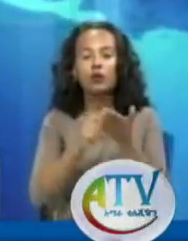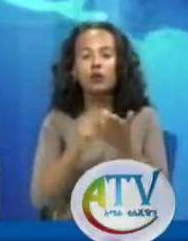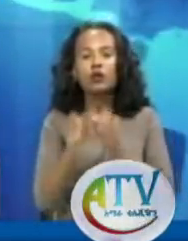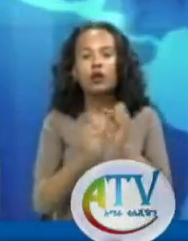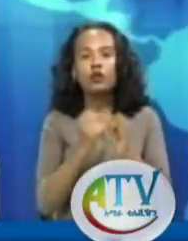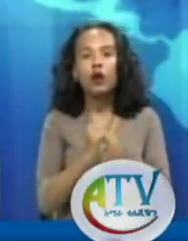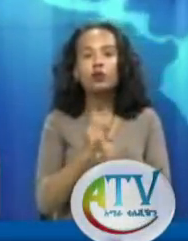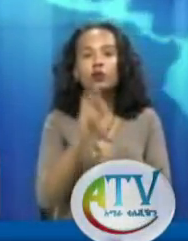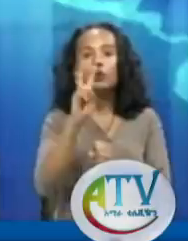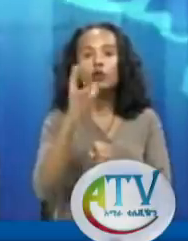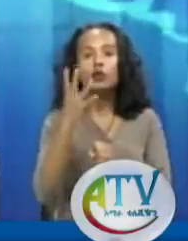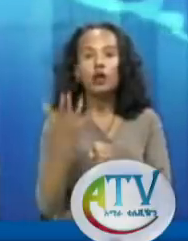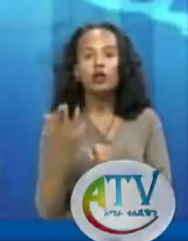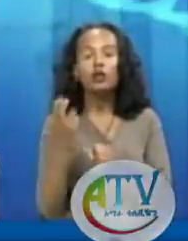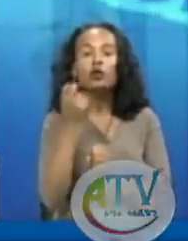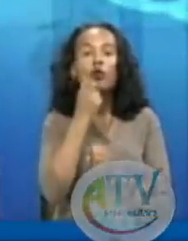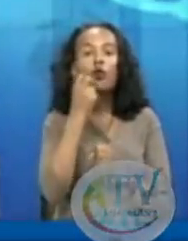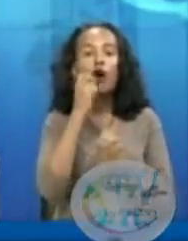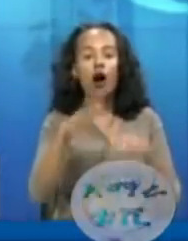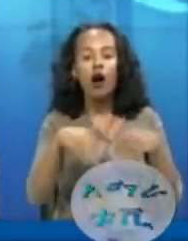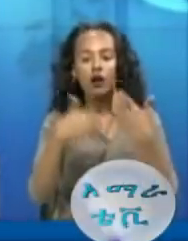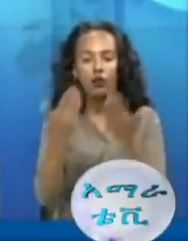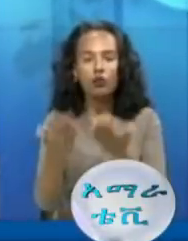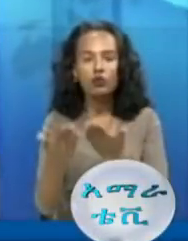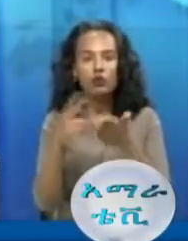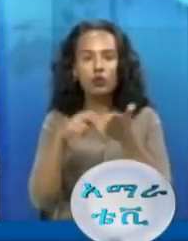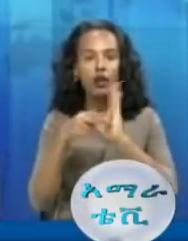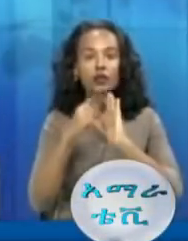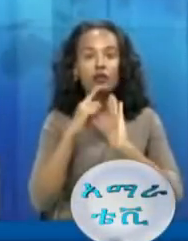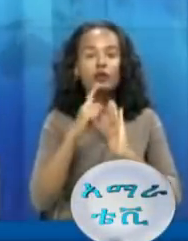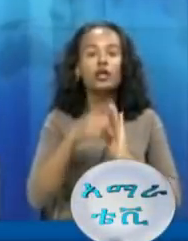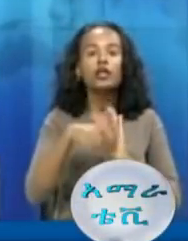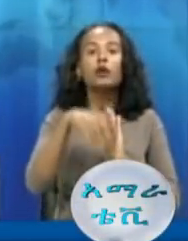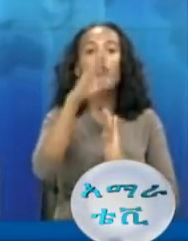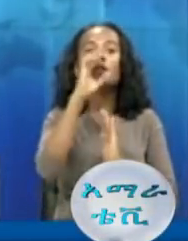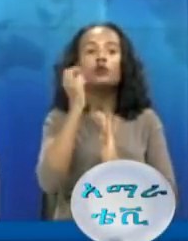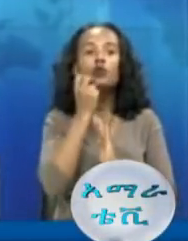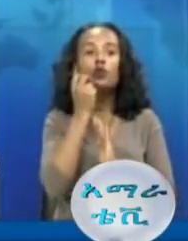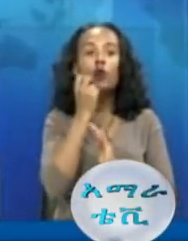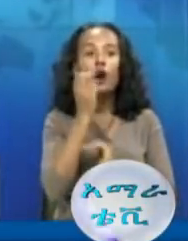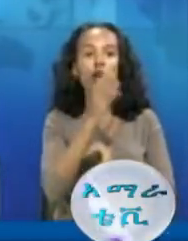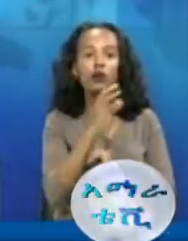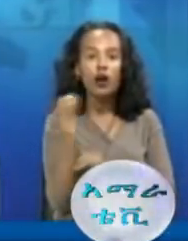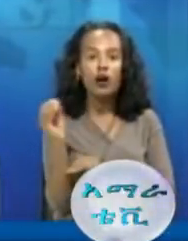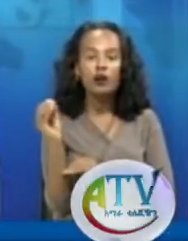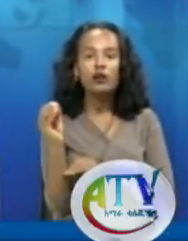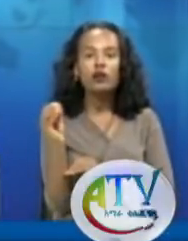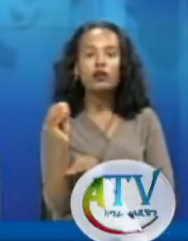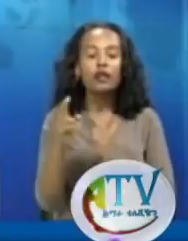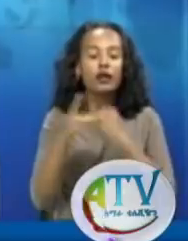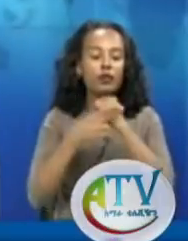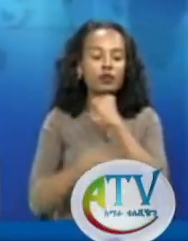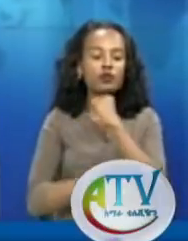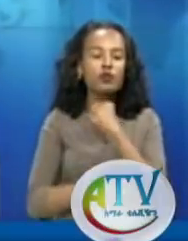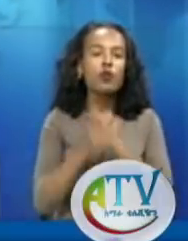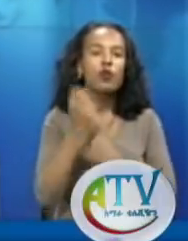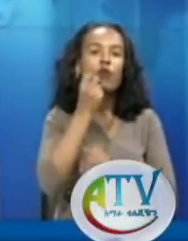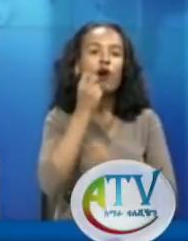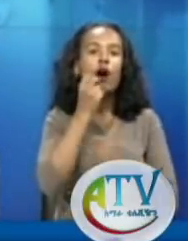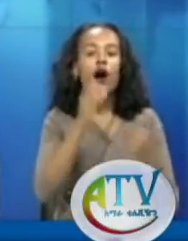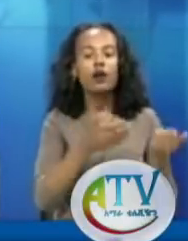2 አይነት የውሃ አቅርቦት ማለትም የመጠጥ ውሃ አቅርቦትና የመስኖ ውሃ